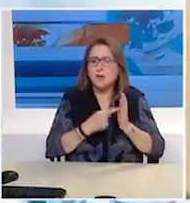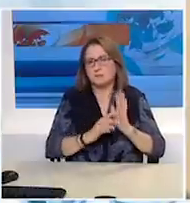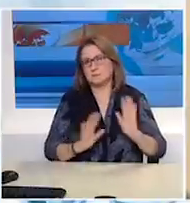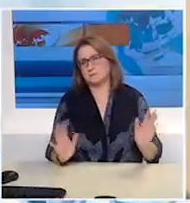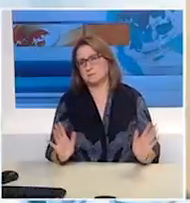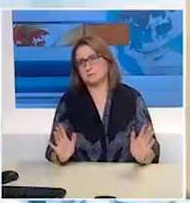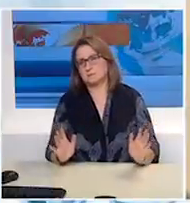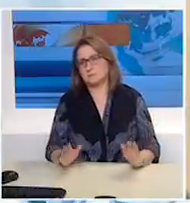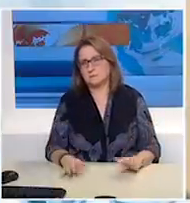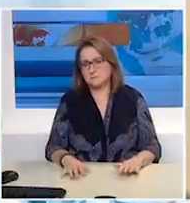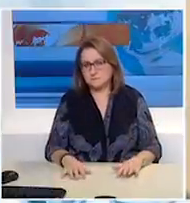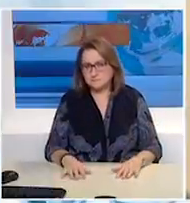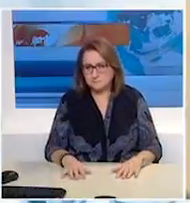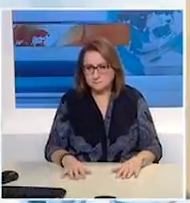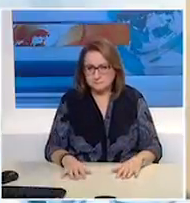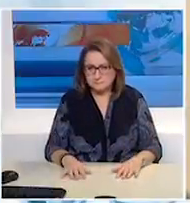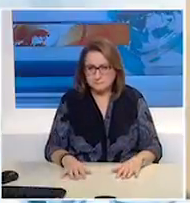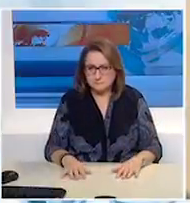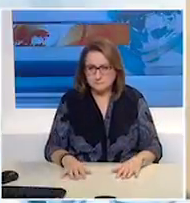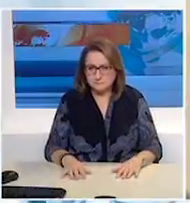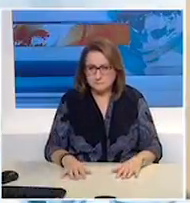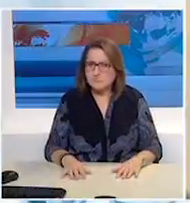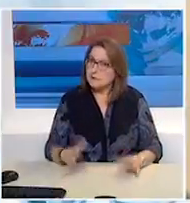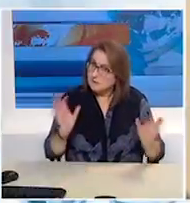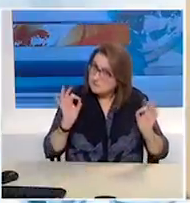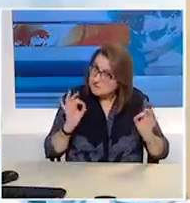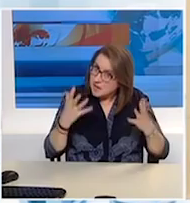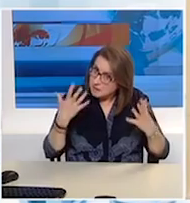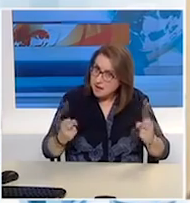τις οποίες ακολουθούμε. Υπάρχει βεβαίως και ο κοινοβουλευτικός έλεγχος.